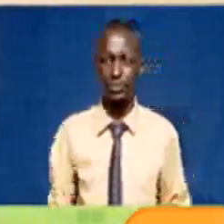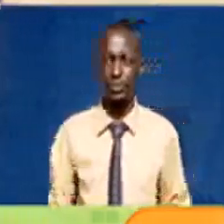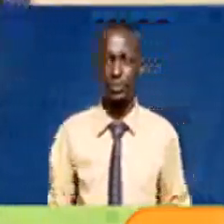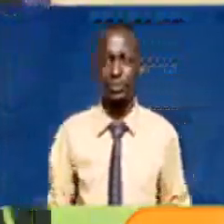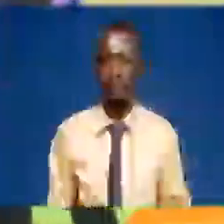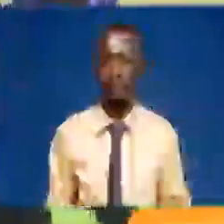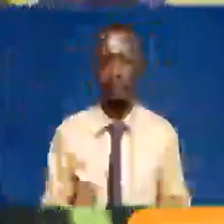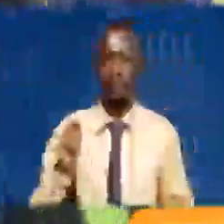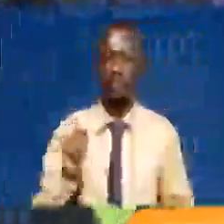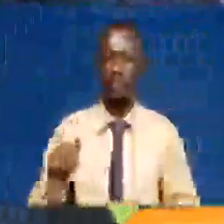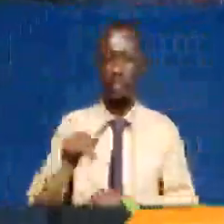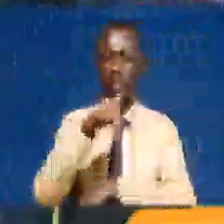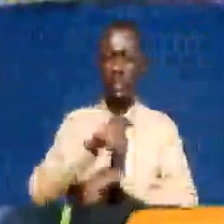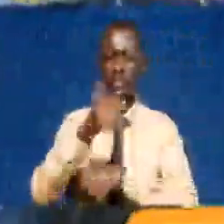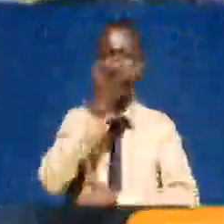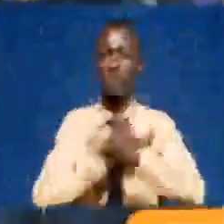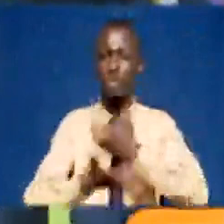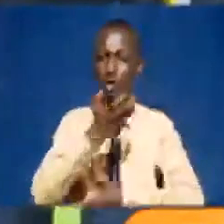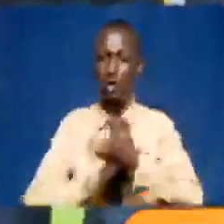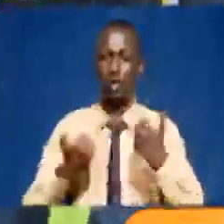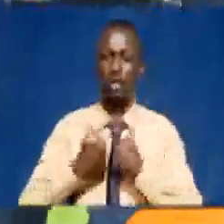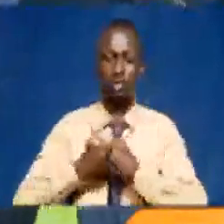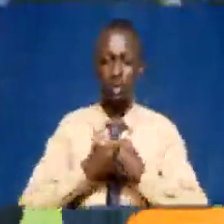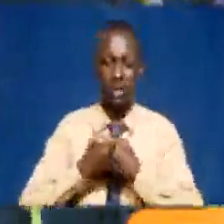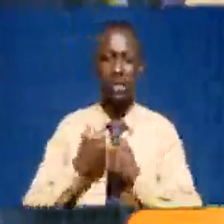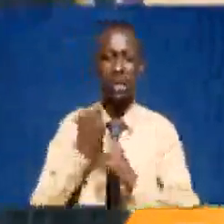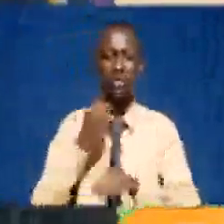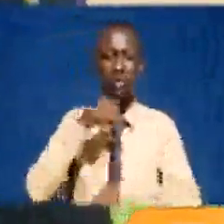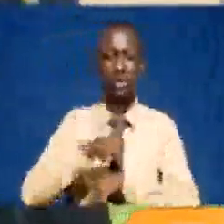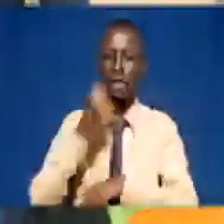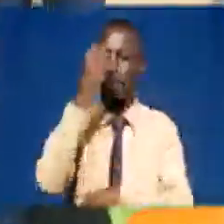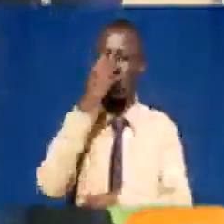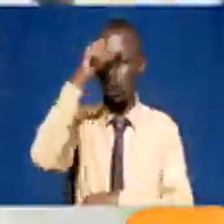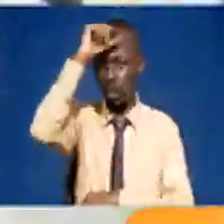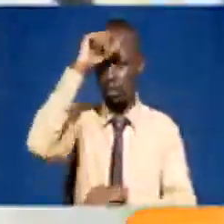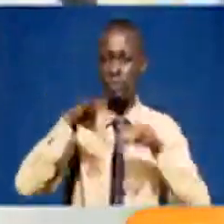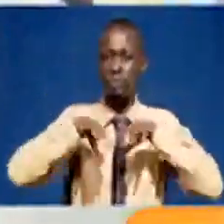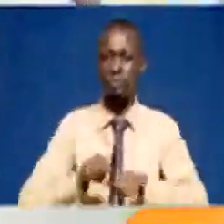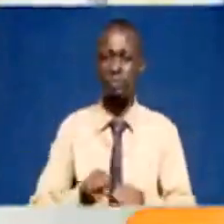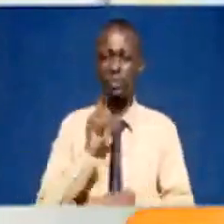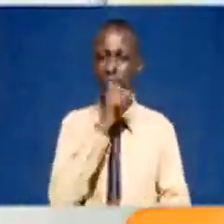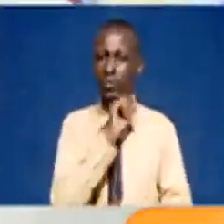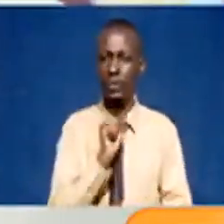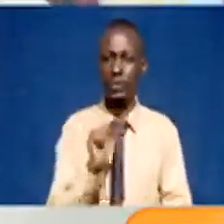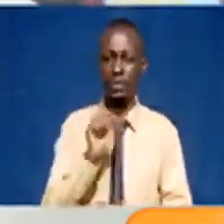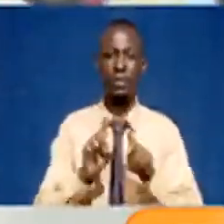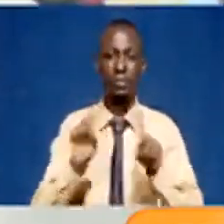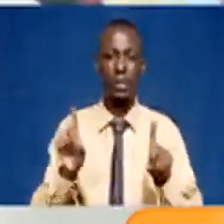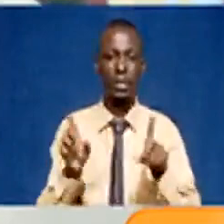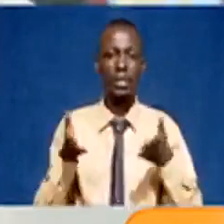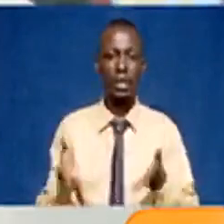Ya uchumi wa taifa kupigwa na mawimbi tangu serikali ya Kenya kwanza kuchukua uongozi, hatimaye mwenge wa